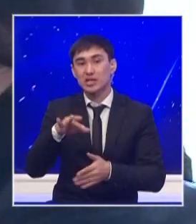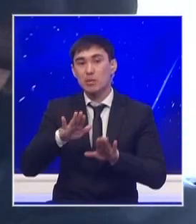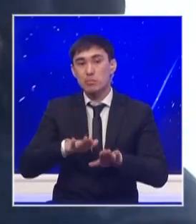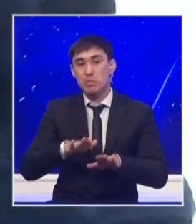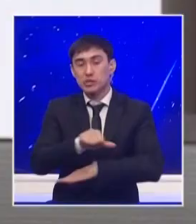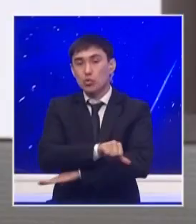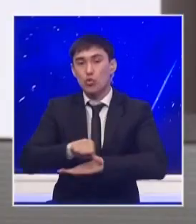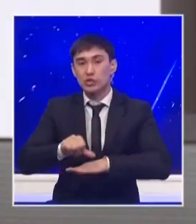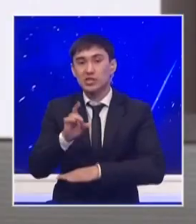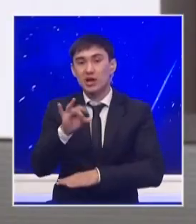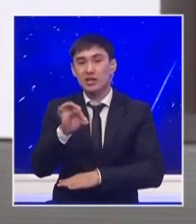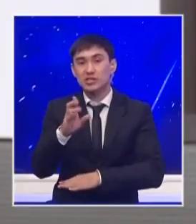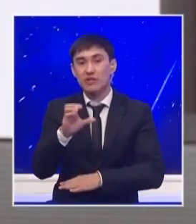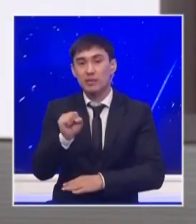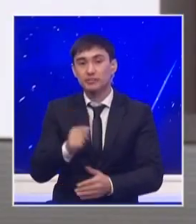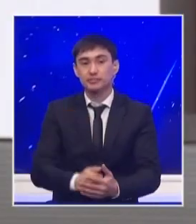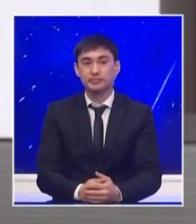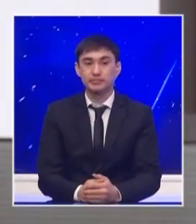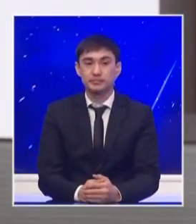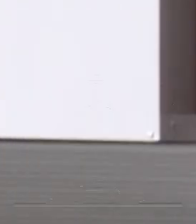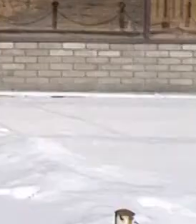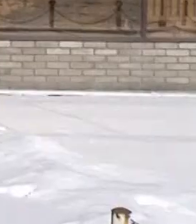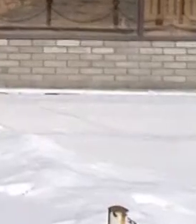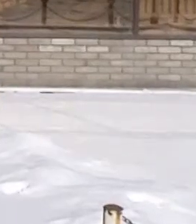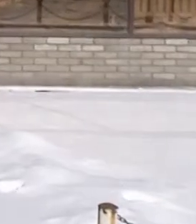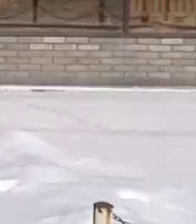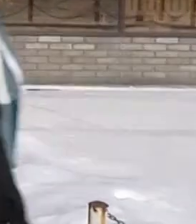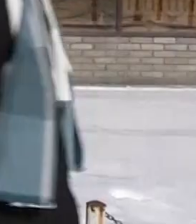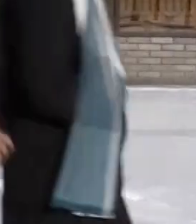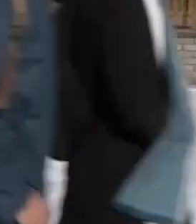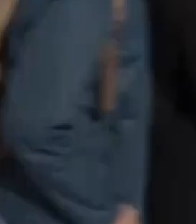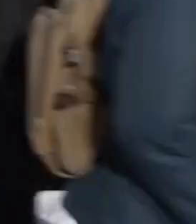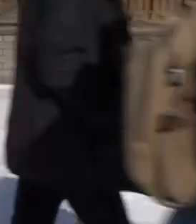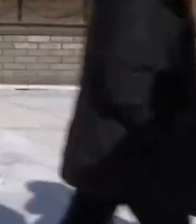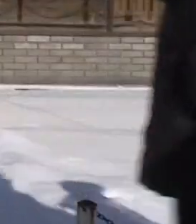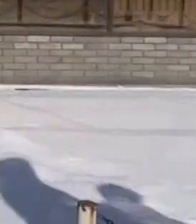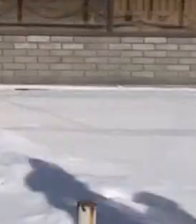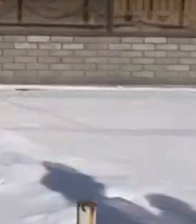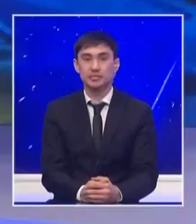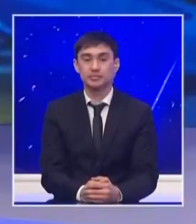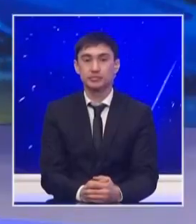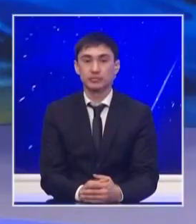расположены по улице ракишева Эльвира ликерова курманбаев телеканал Жетысу Талдыкорган